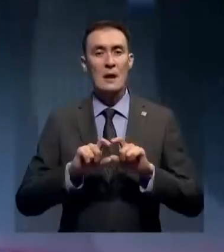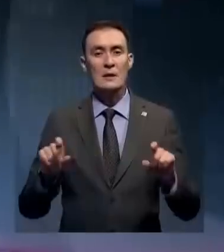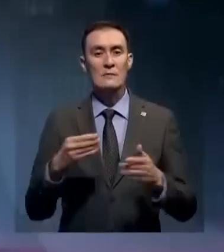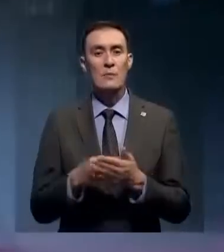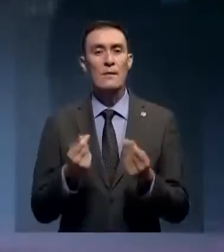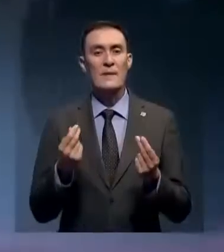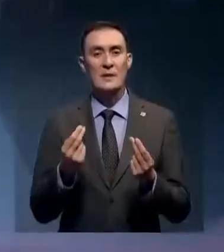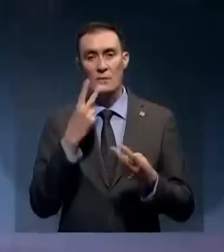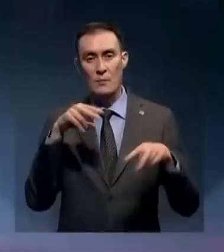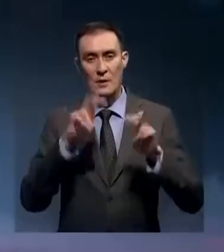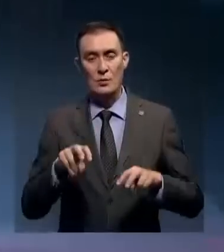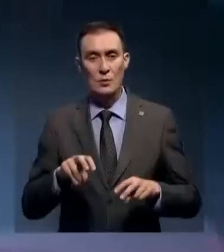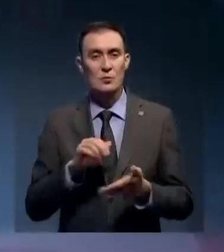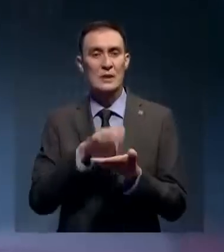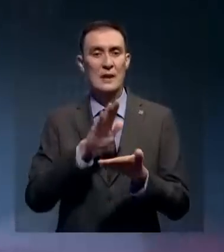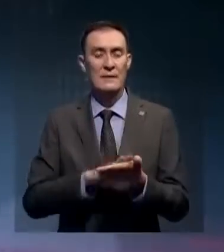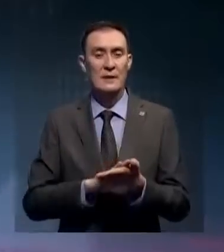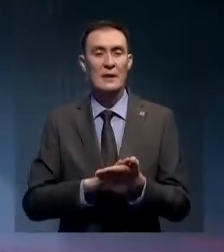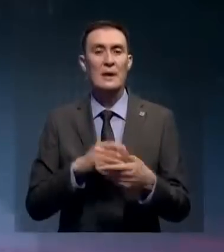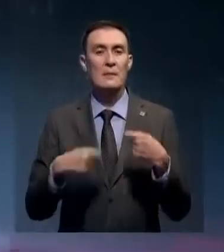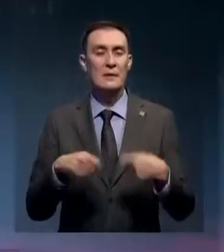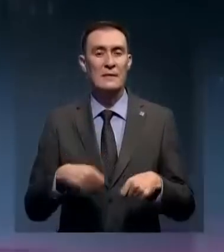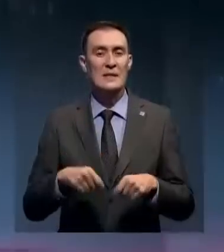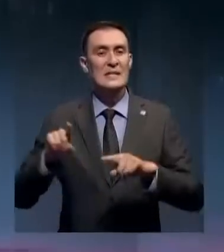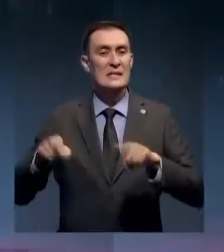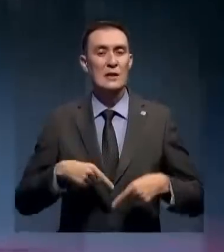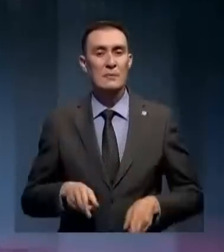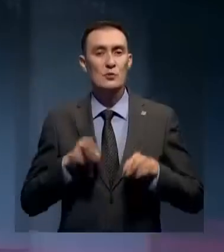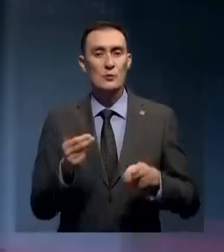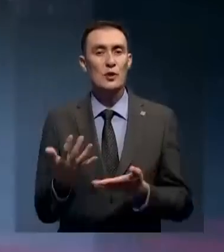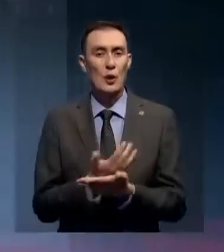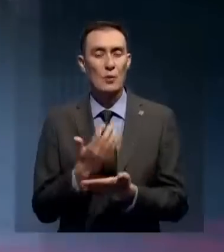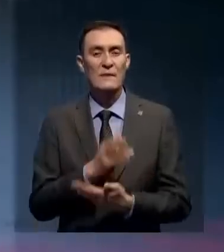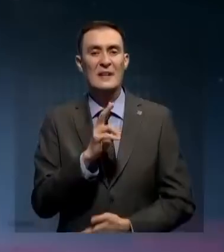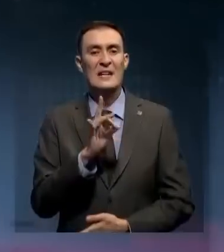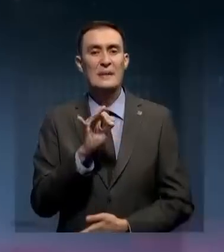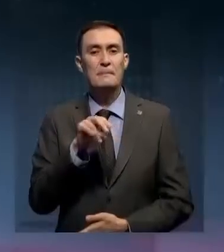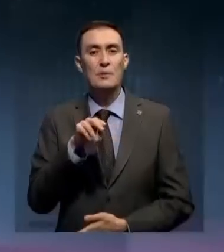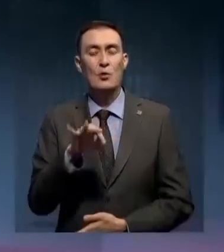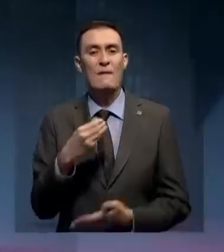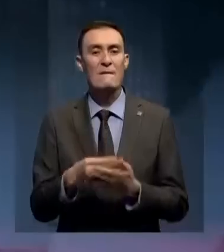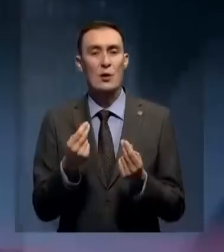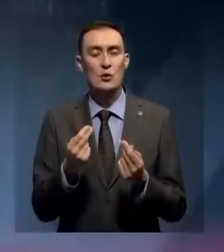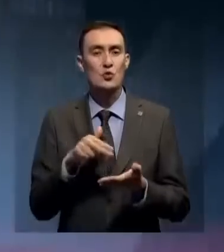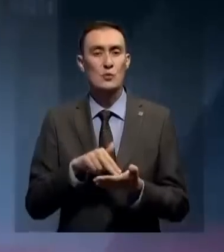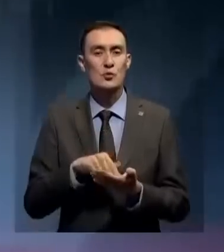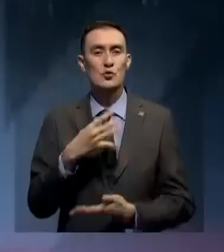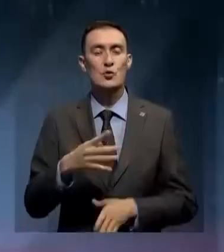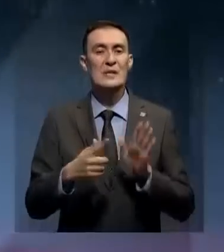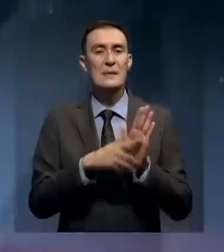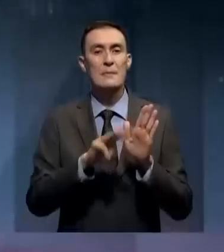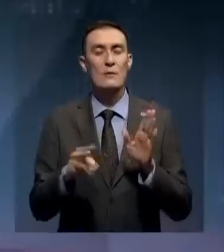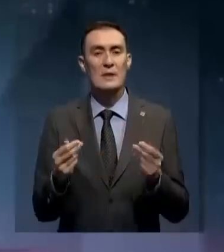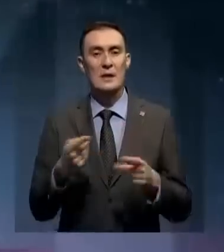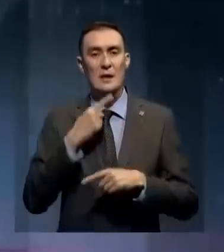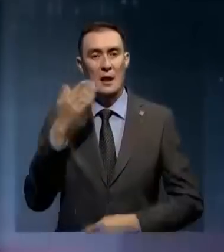Агентство по финмониторингу разместило на Binance изъятый преступный доход в криптовалюте на 47 миллионов тенге. Об этом